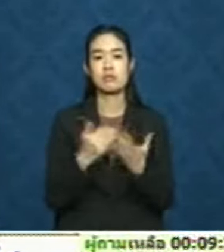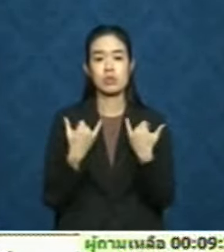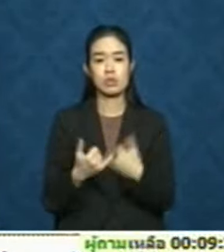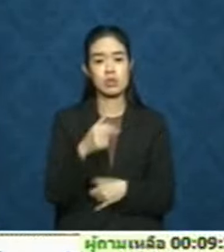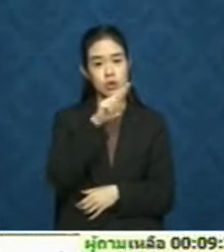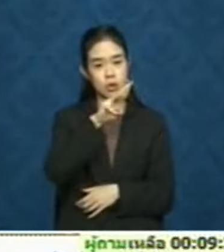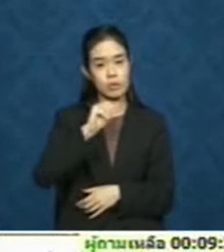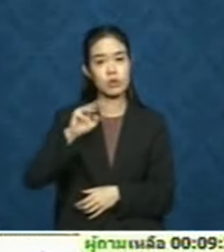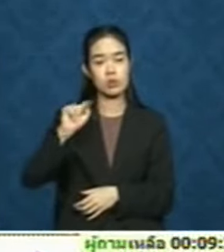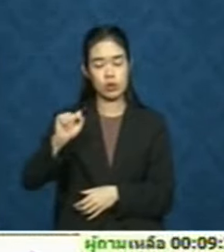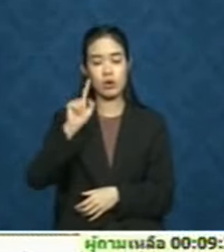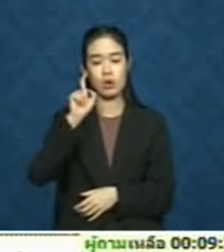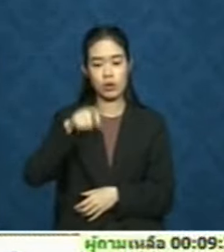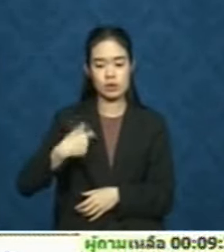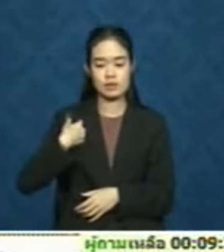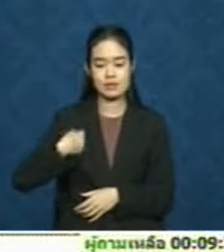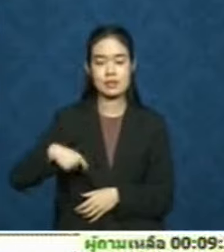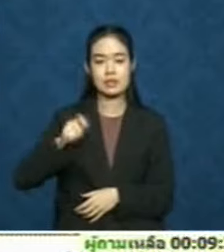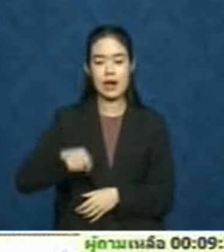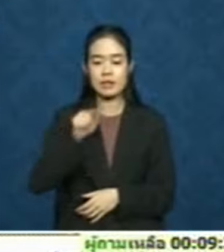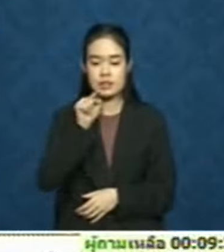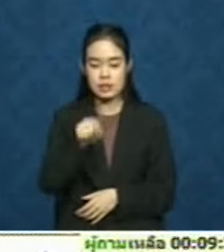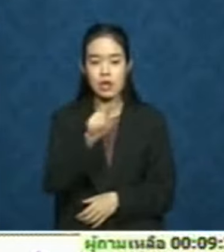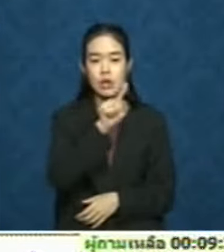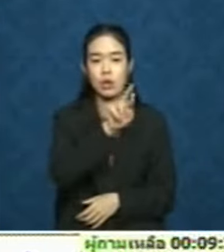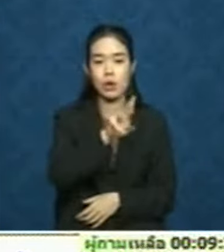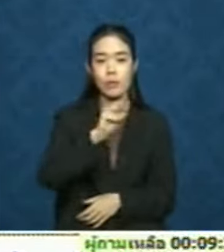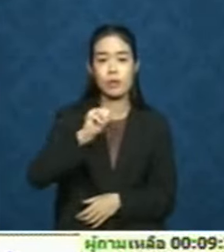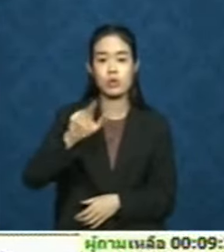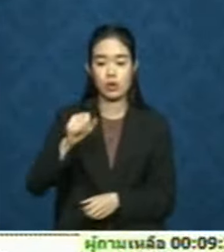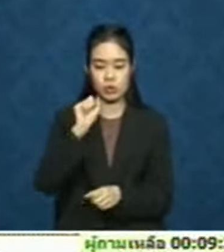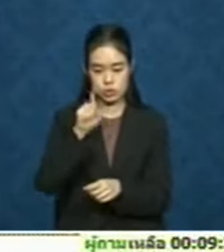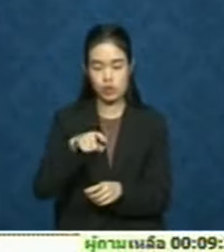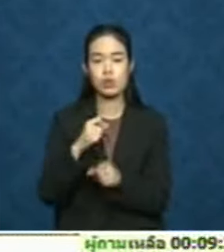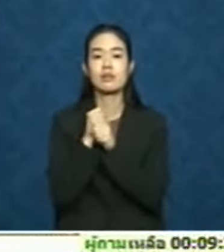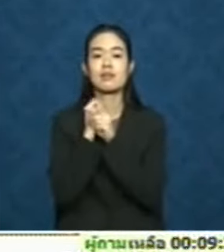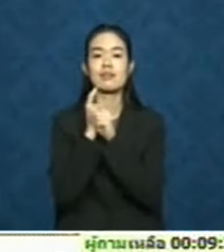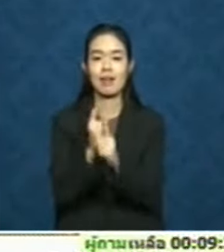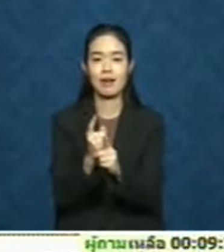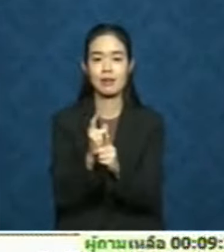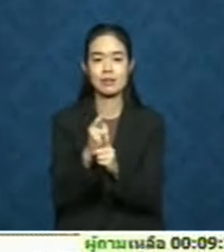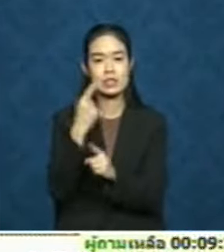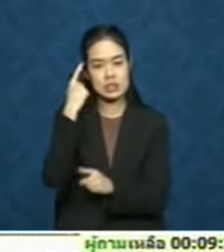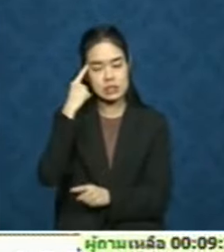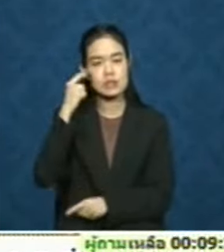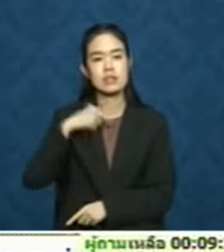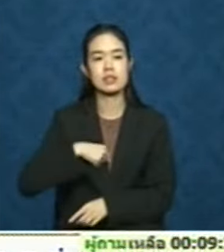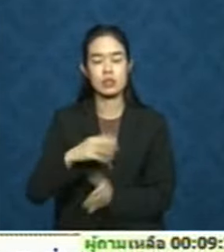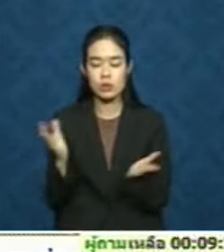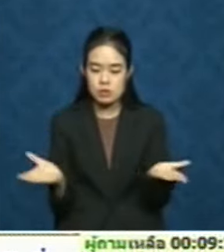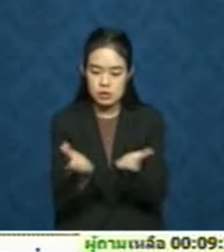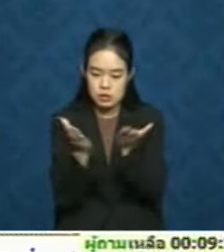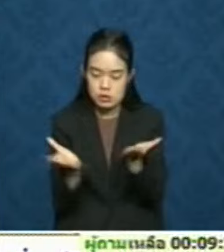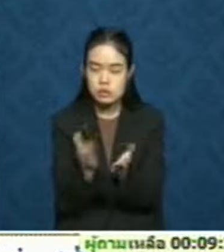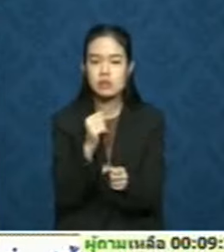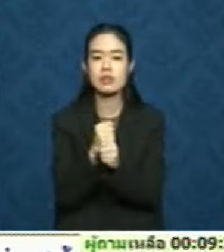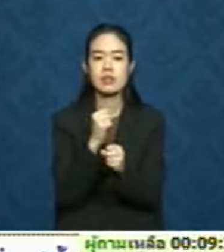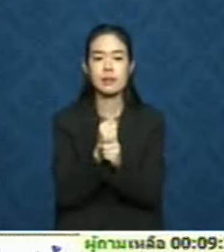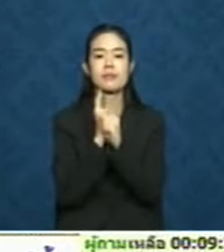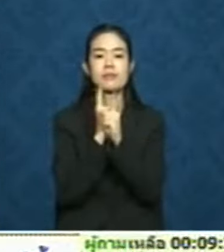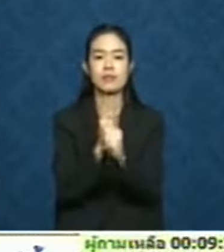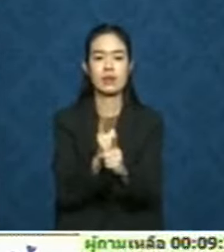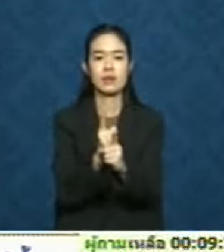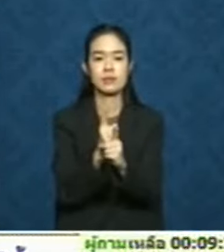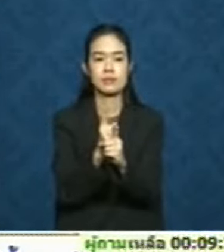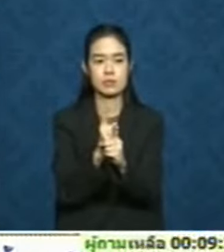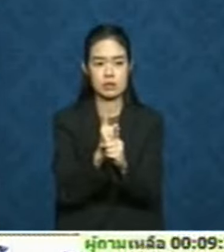ฏิบัติตามคำพิพากษาของศาลซึ่งก็เป็นเรื่องที่ถูกต้องครับเป็นเรื่องที่ให้ความสนับสนุนให้สำเร็จและท่านบอกว่าจะต้องจัดการให้เสร็